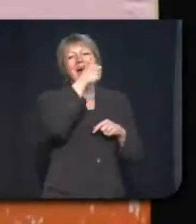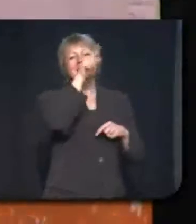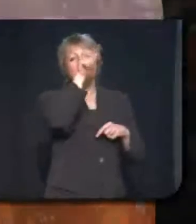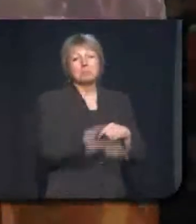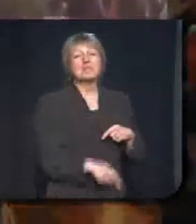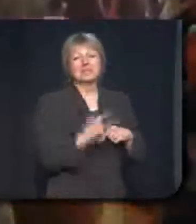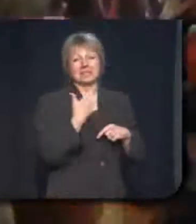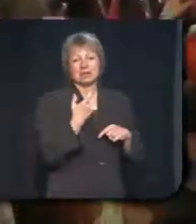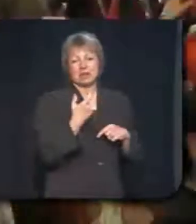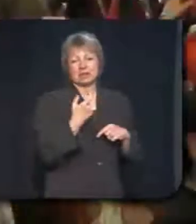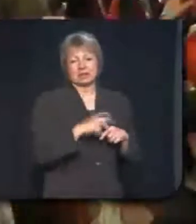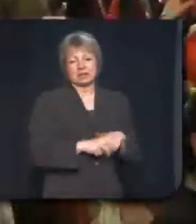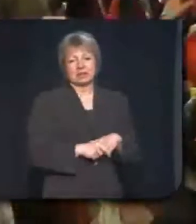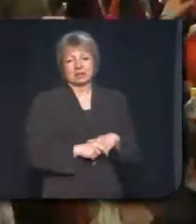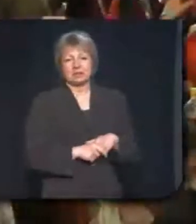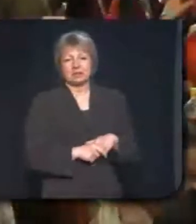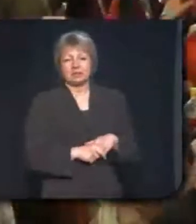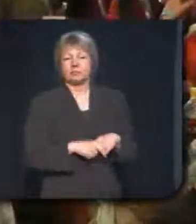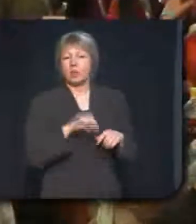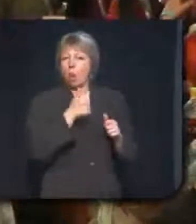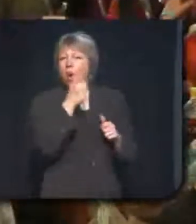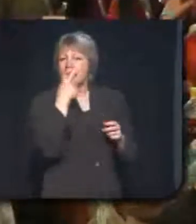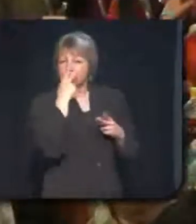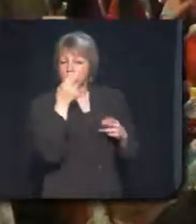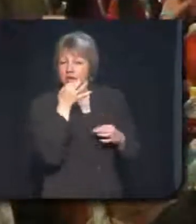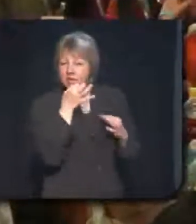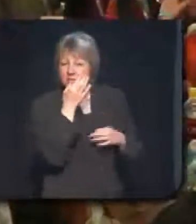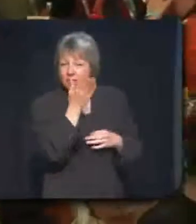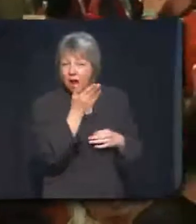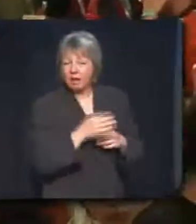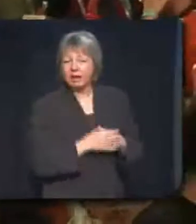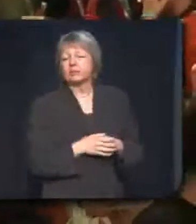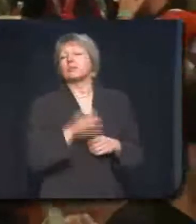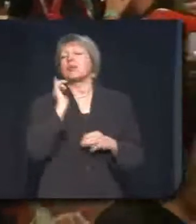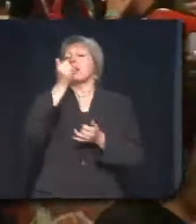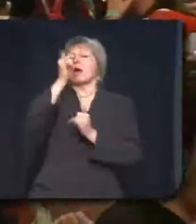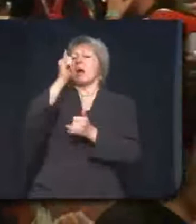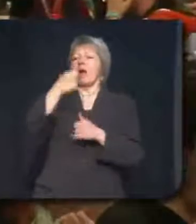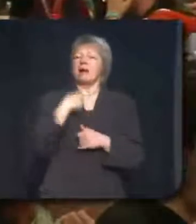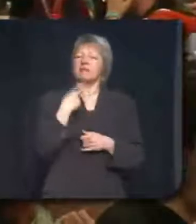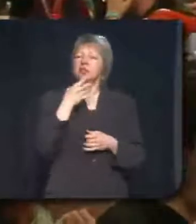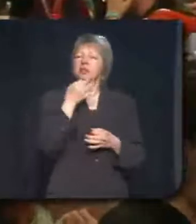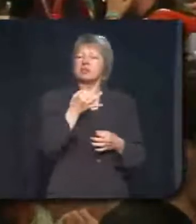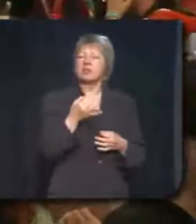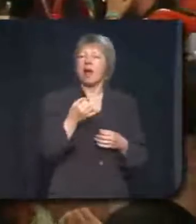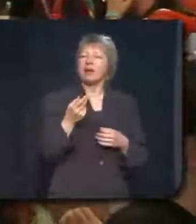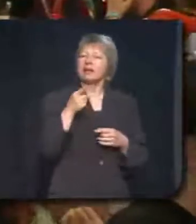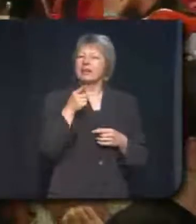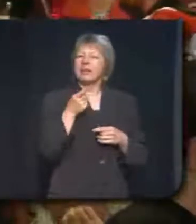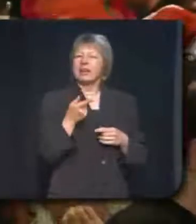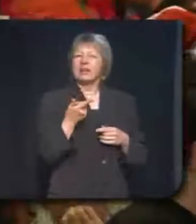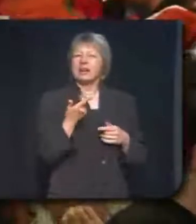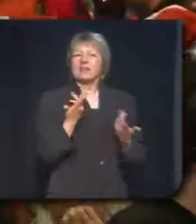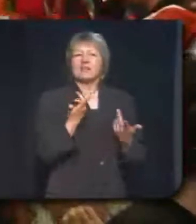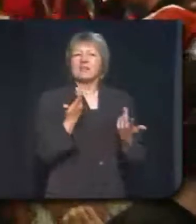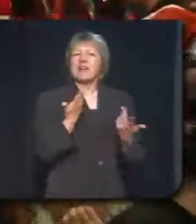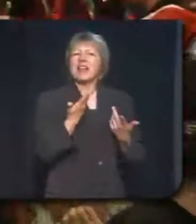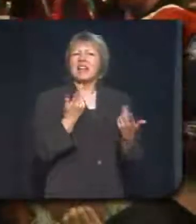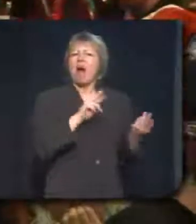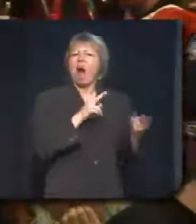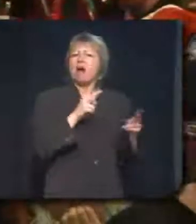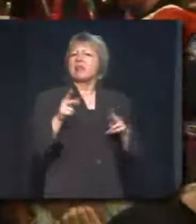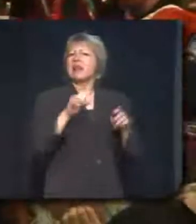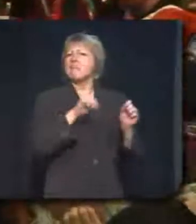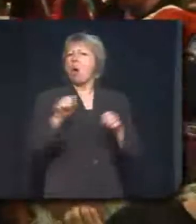ist es noch eine Verständnis kannst du bitte von diesen alternativen Möglichkeiten die wir haben ein paar Beispiele nennen weil